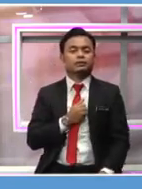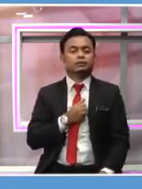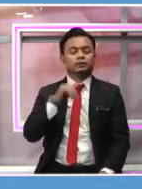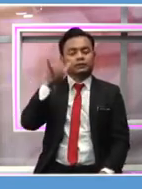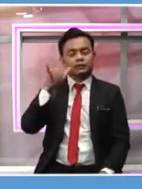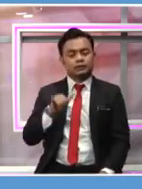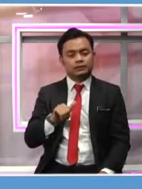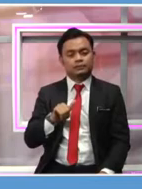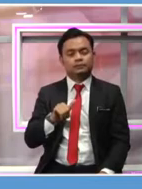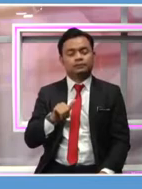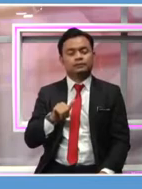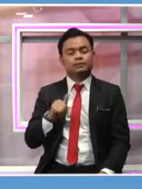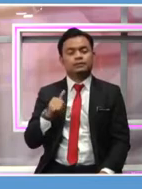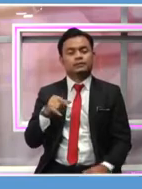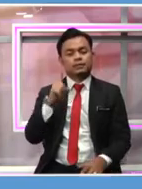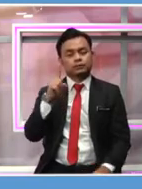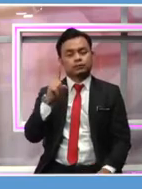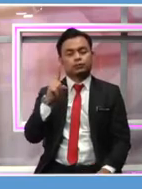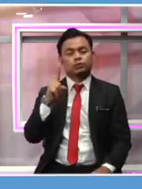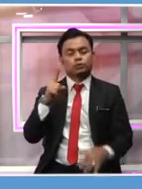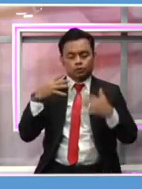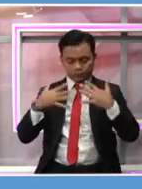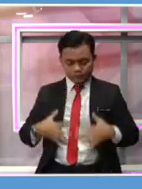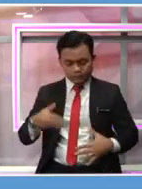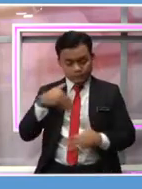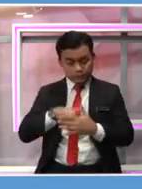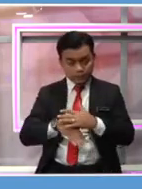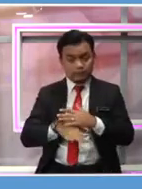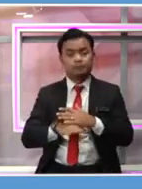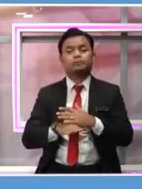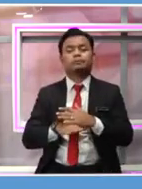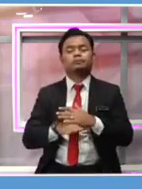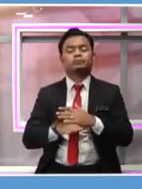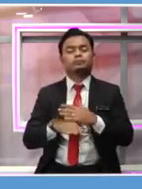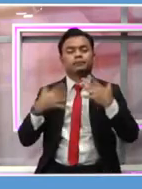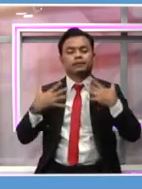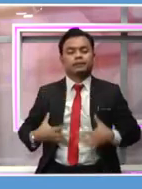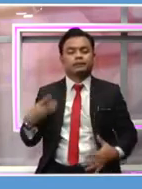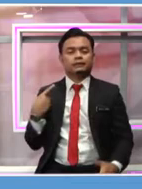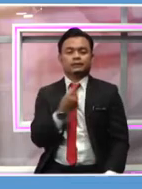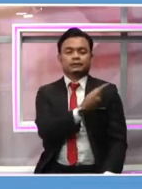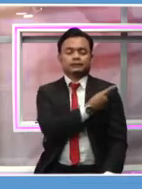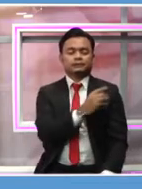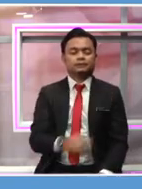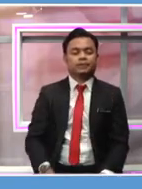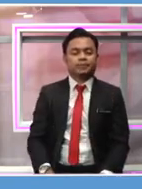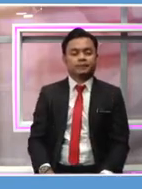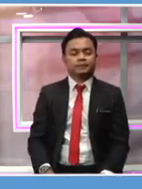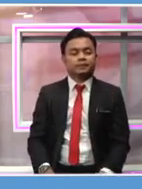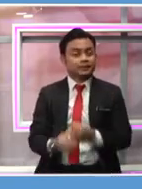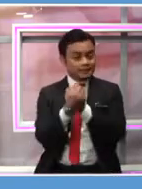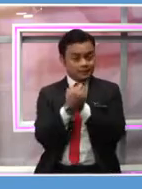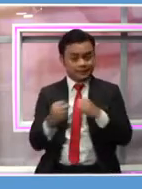tubuh badan kita baik dengan cegah cemana boleh design bisa sudah bersedia saya dan sedia